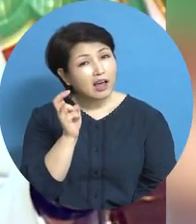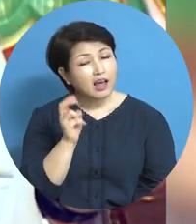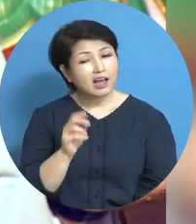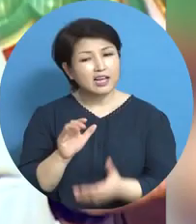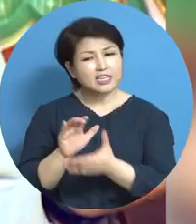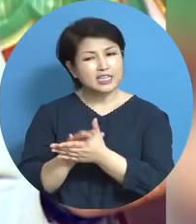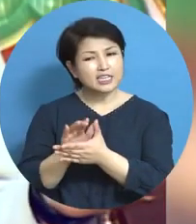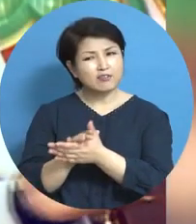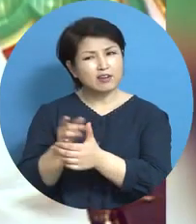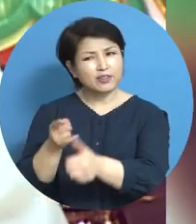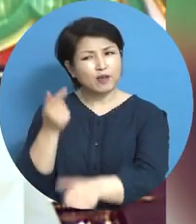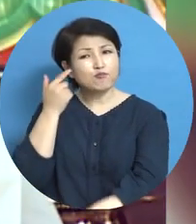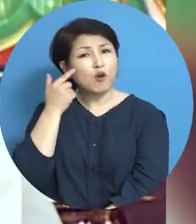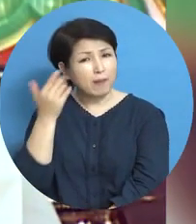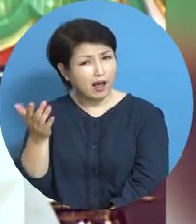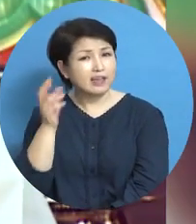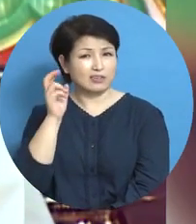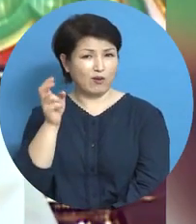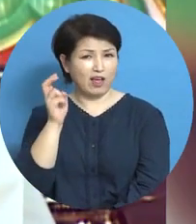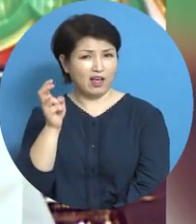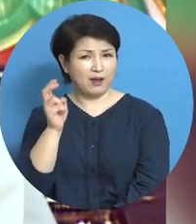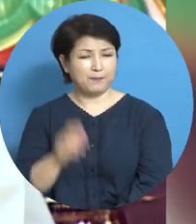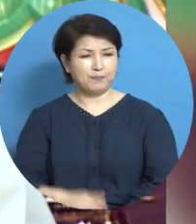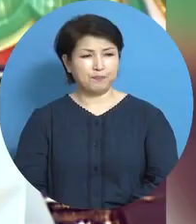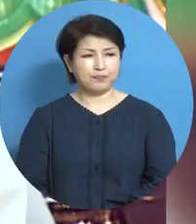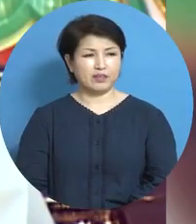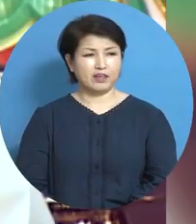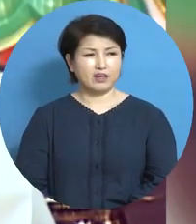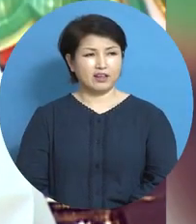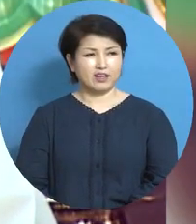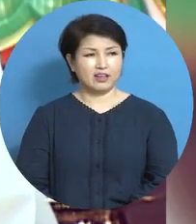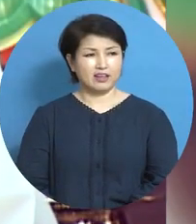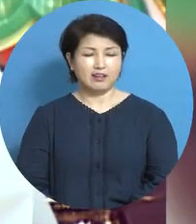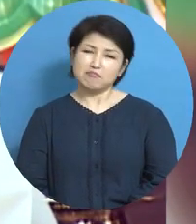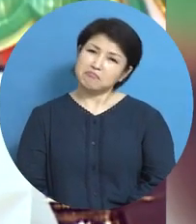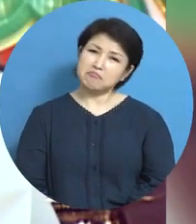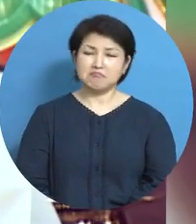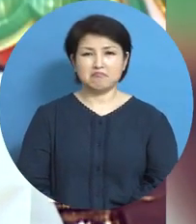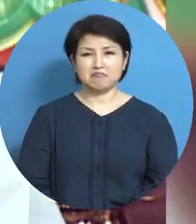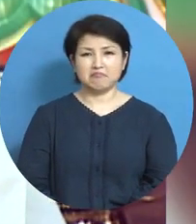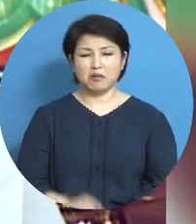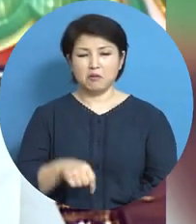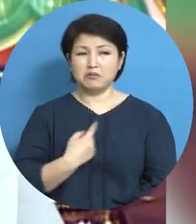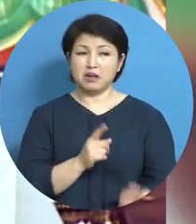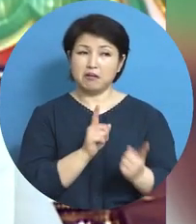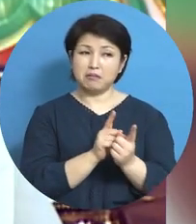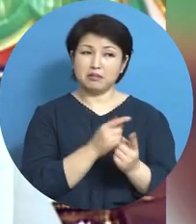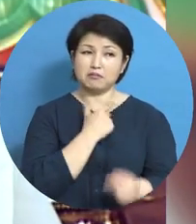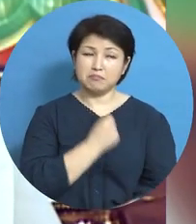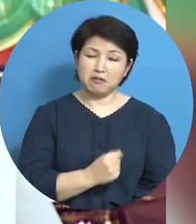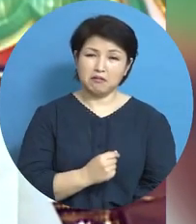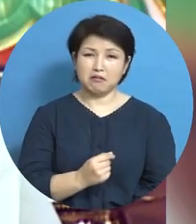친구한테 물어보고 부처님 오시기 전에 자기가 먼저 부처님을 찾아왔는지 그건 모를 일이죠. 그죠?